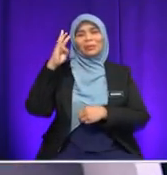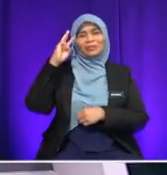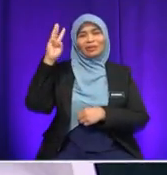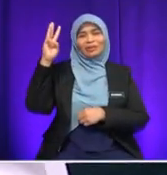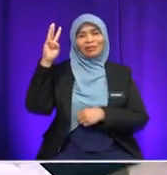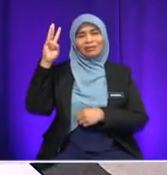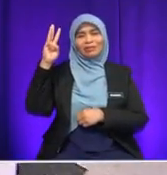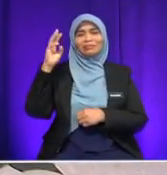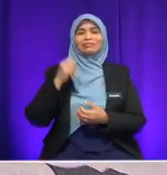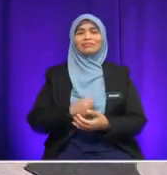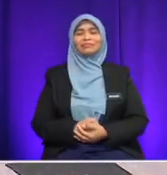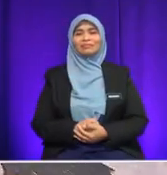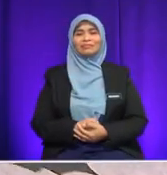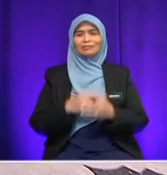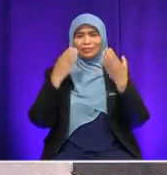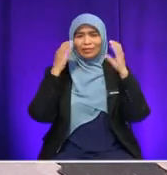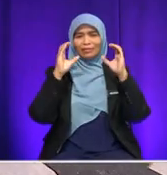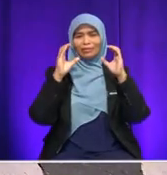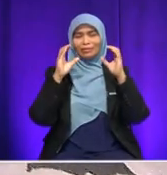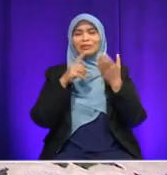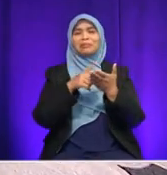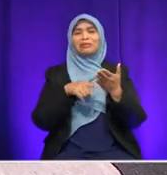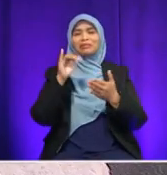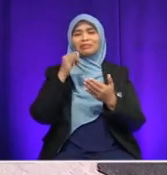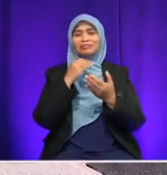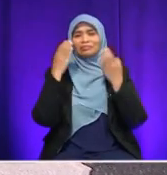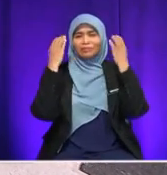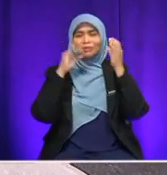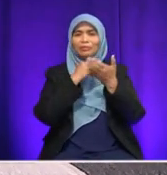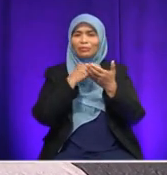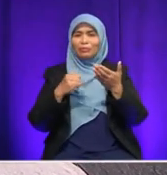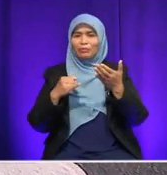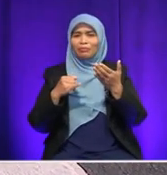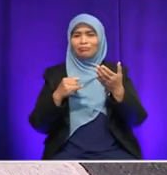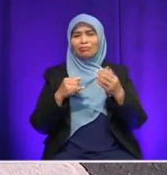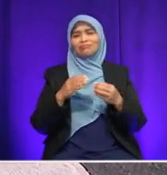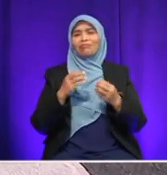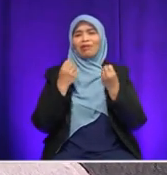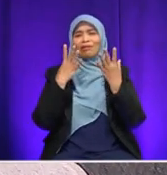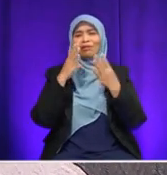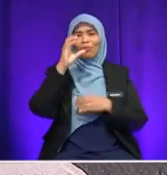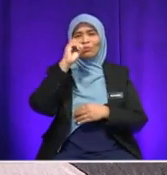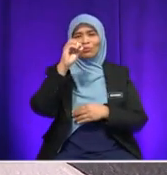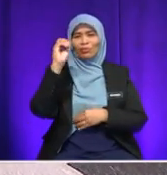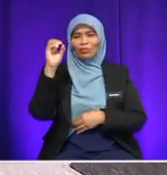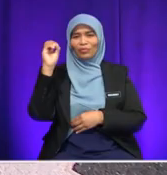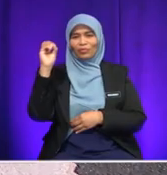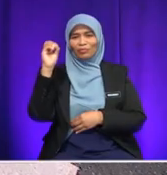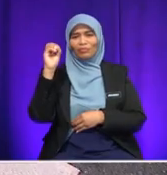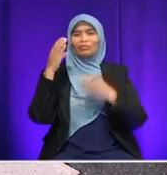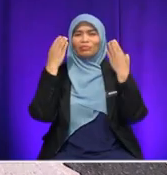Waalaikumsalam Akmal. Cikgu, ya. Apa yang cikgu lukis sampai ada berapa banyak kosong kosong kosong kosong kosong kosong tu